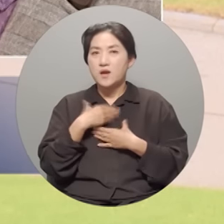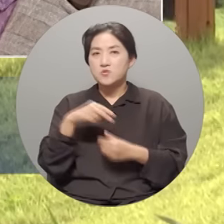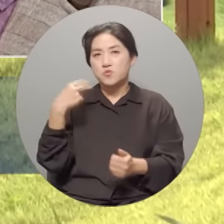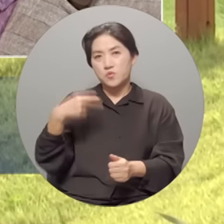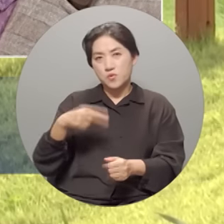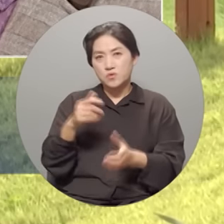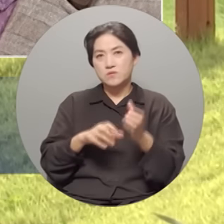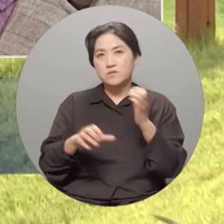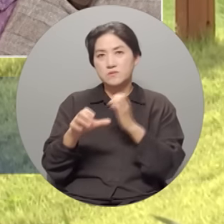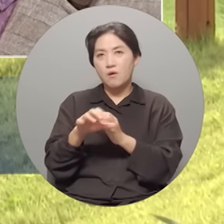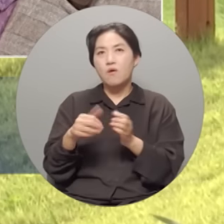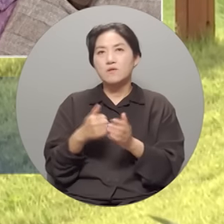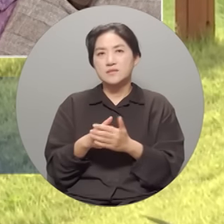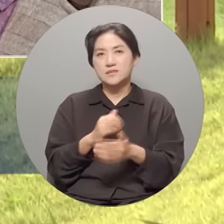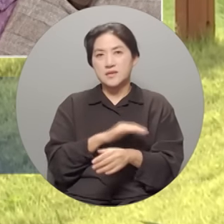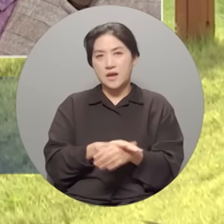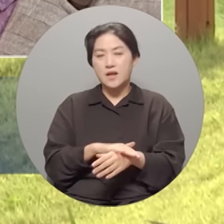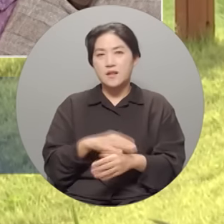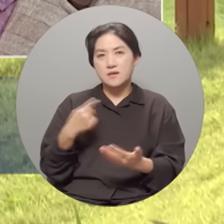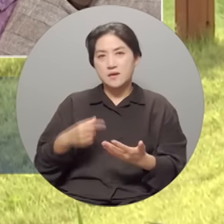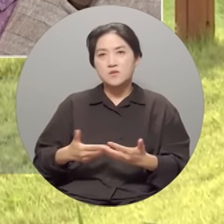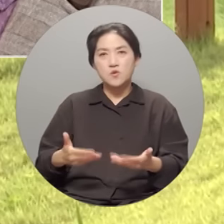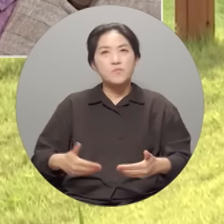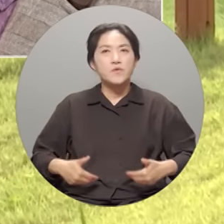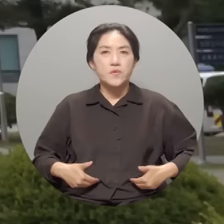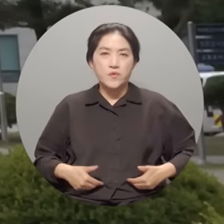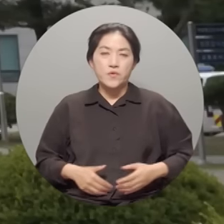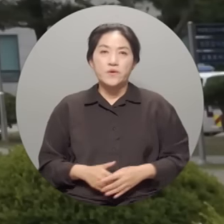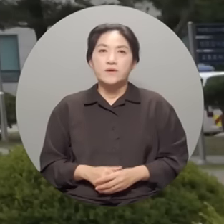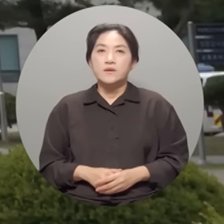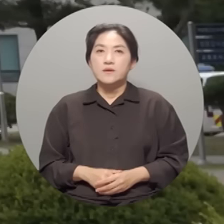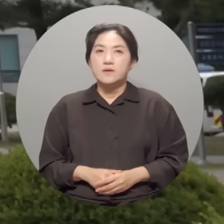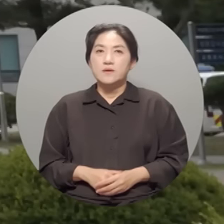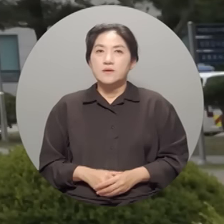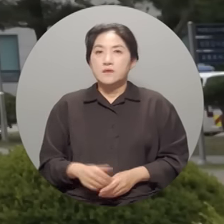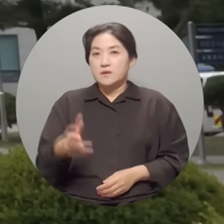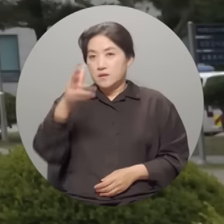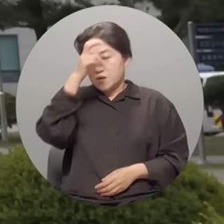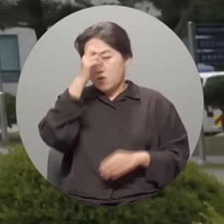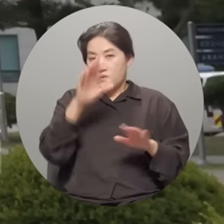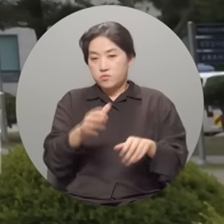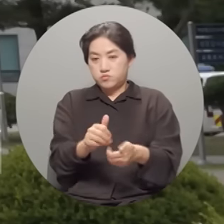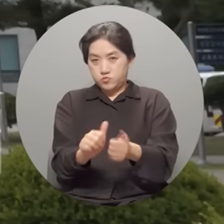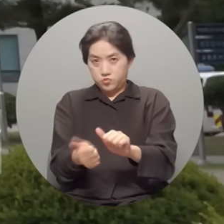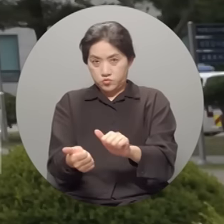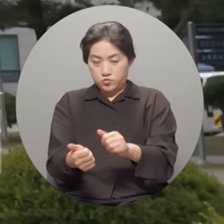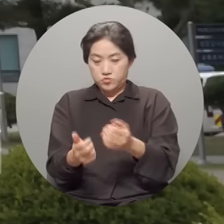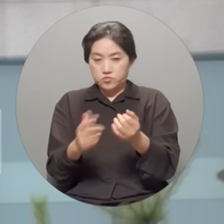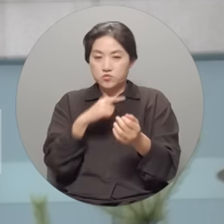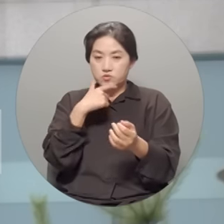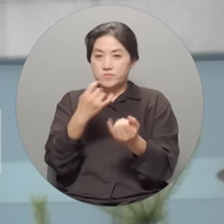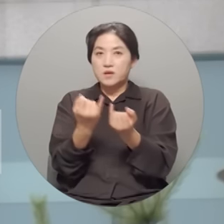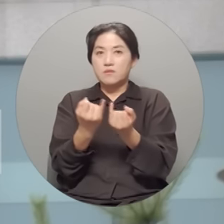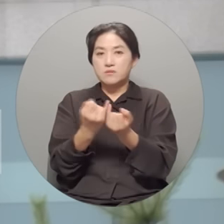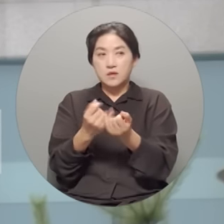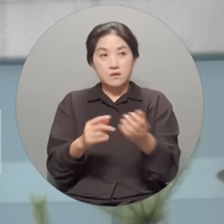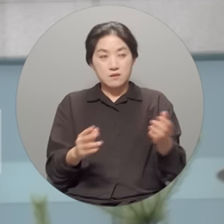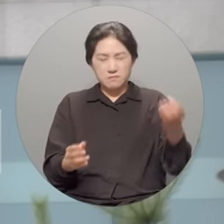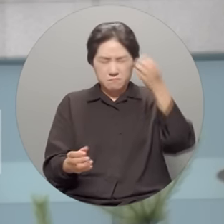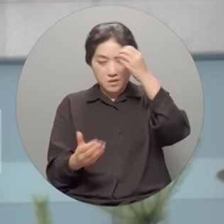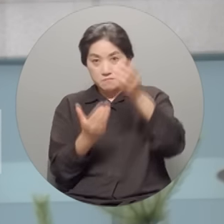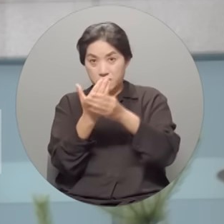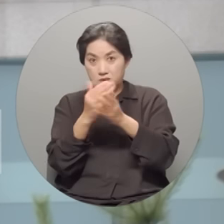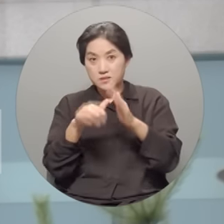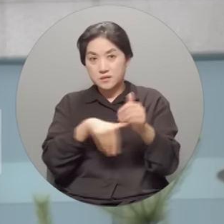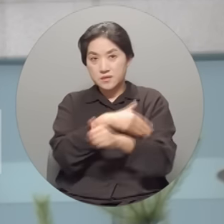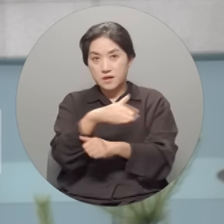안전 교육을 좀 강화해야 될 것 같고. 경찰은 오늘 숨진 60대 여성의 사고 당시 상황을 일행과